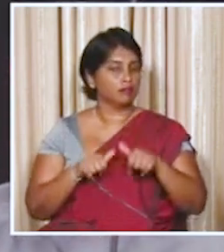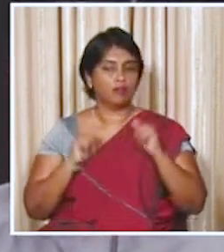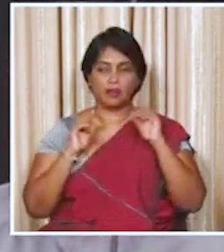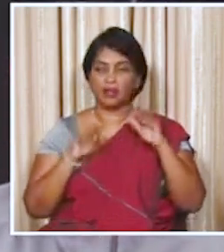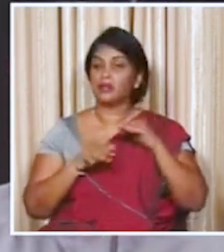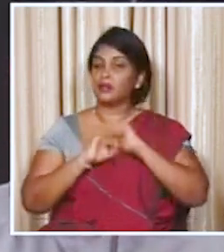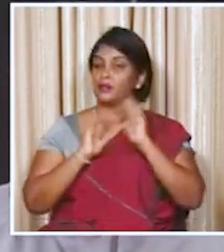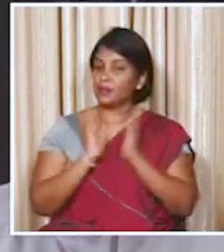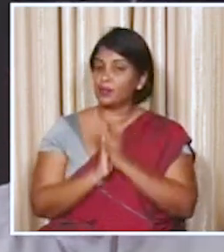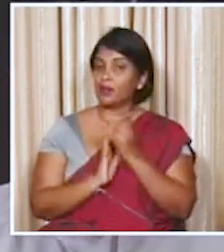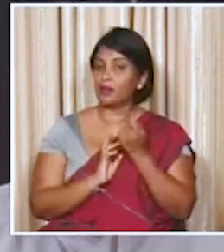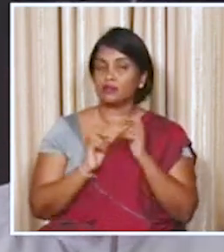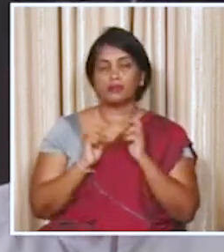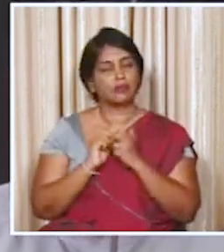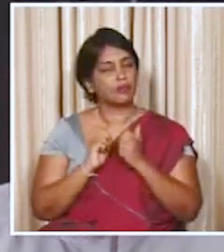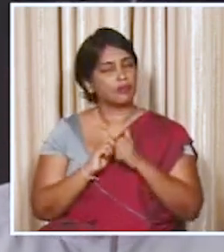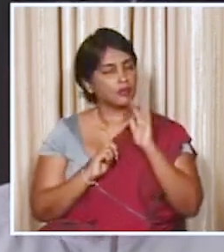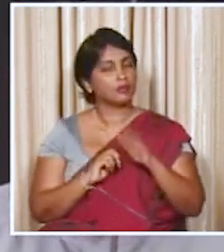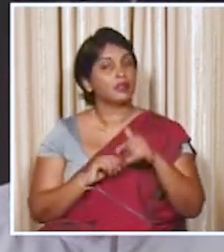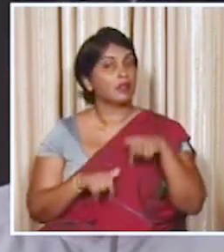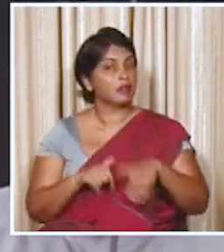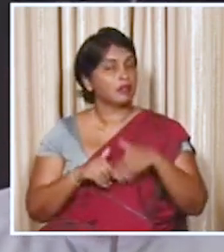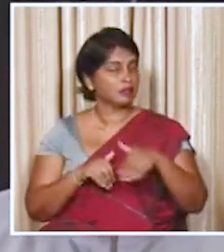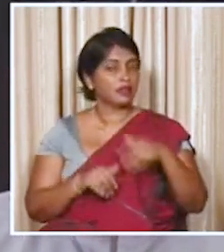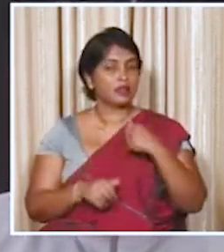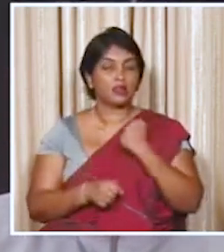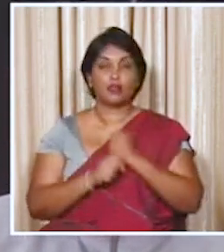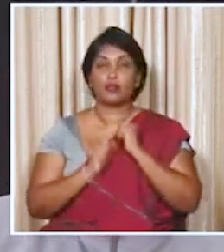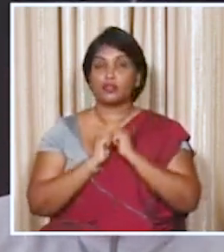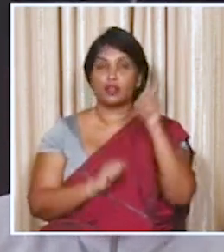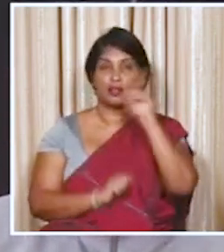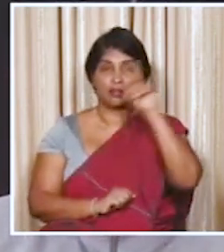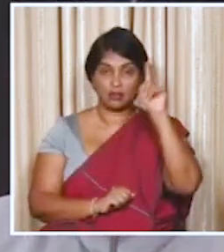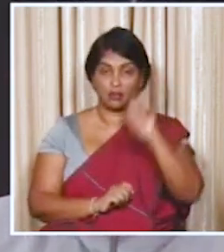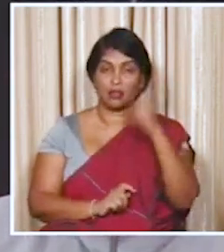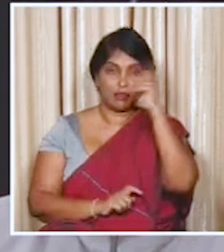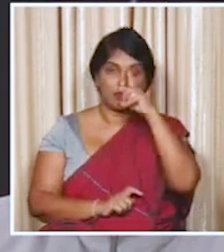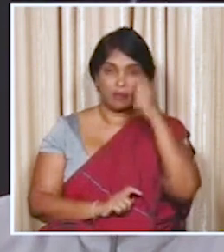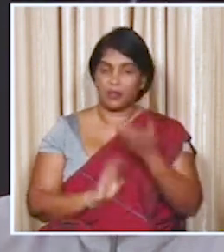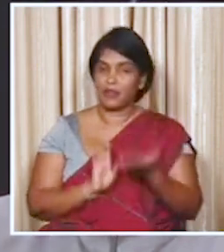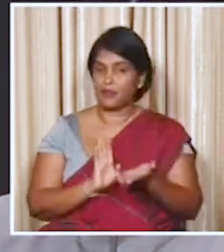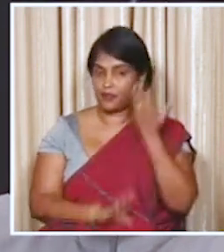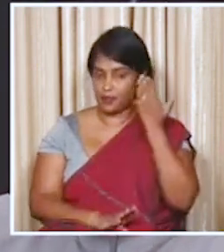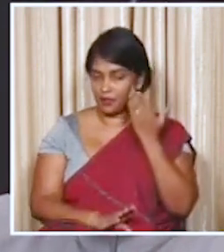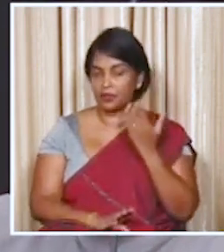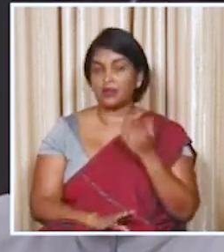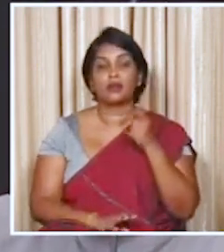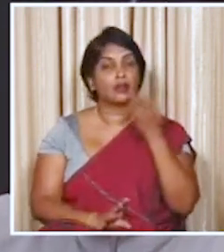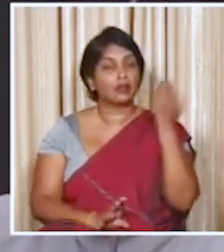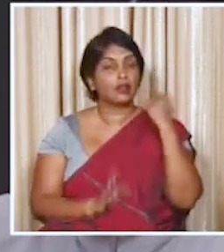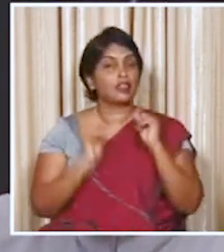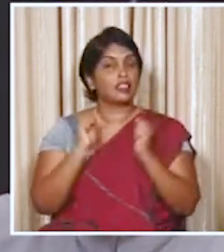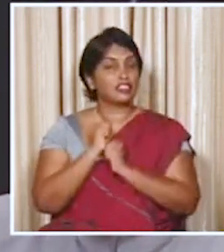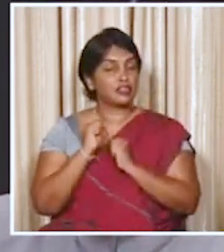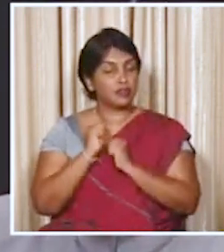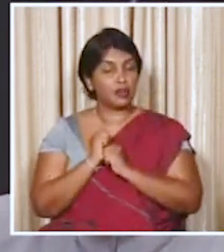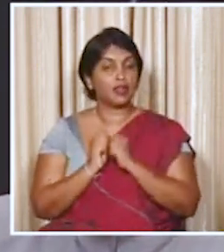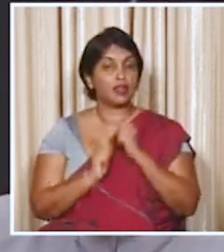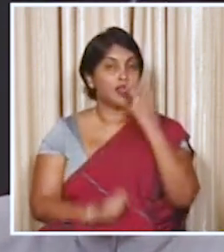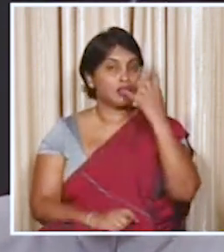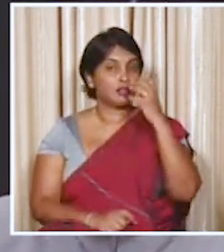Besial warthi karbud hamuwe. Ada benda kotapi raja sebagai dah dah kapadi beri kalatino. එදා සමෘද්ධිය